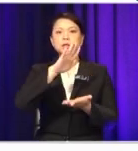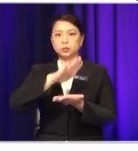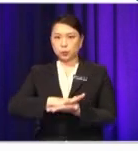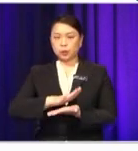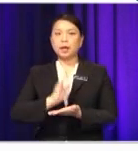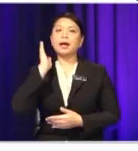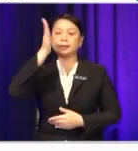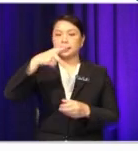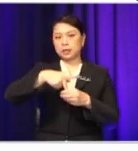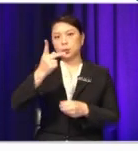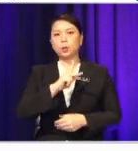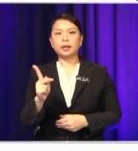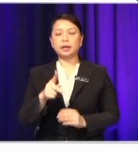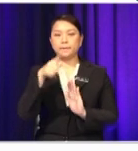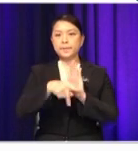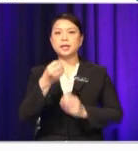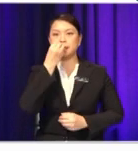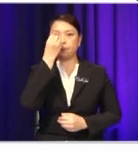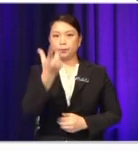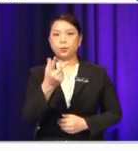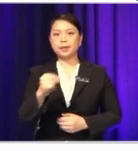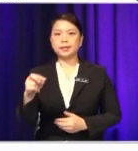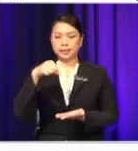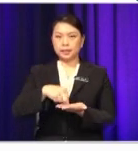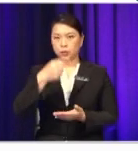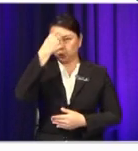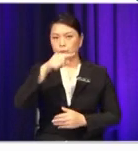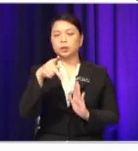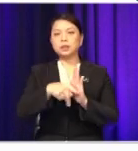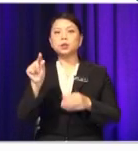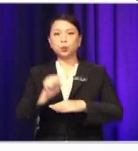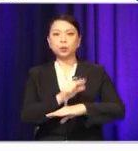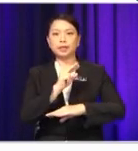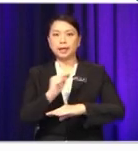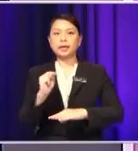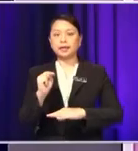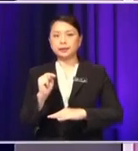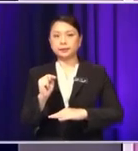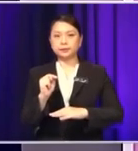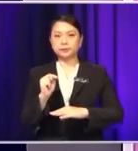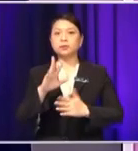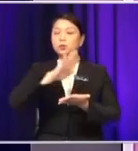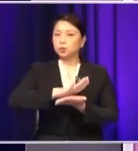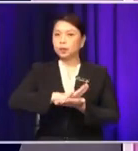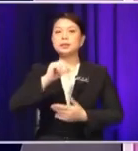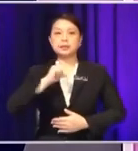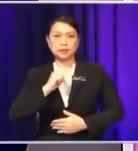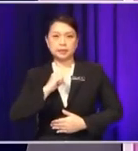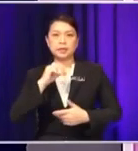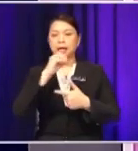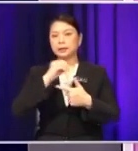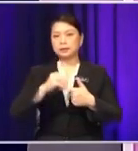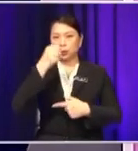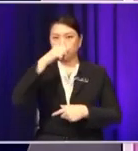ini. Sebab pelaporan ini kita keluarkan untuk kegunaan, sama ada kegunaan di pihak sekolah sendiri, untuk